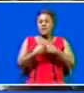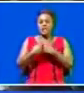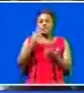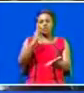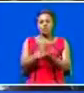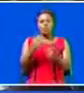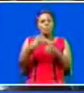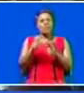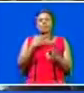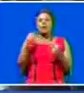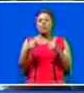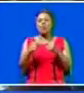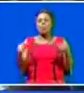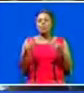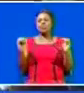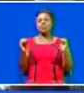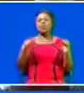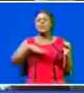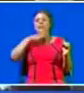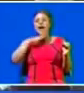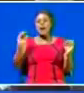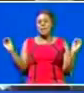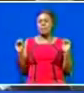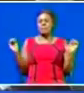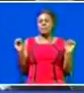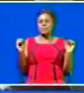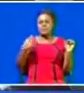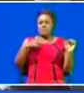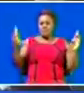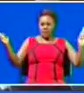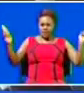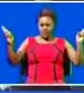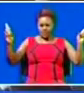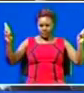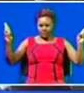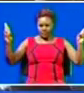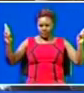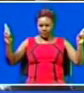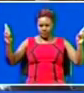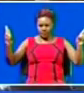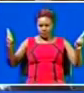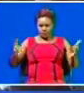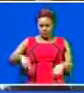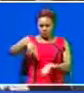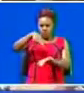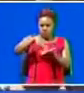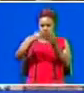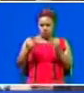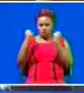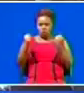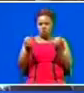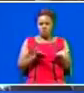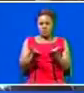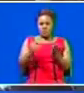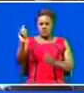lakini hatutaki upinzani kufe. I am ready kusimama mbele na kuhudumia wa